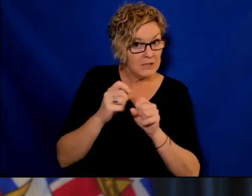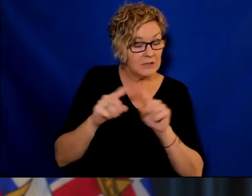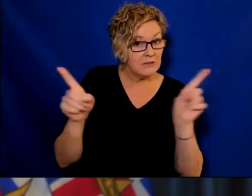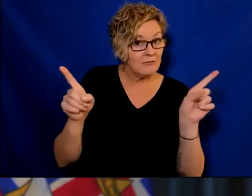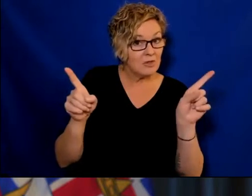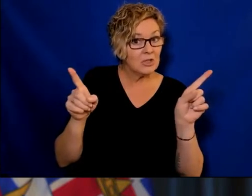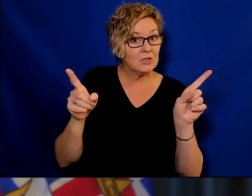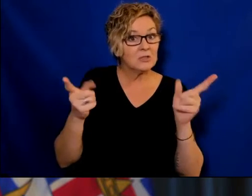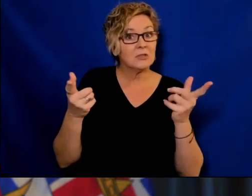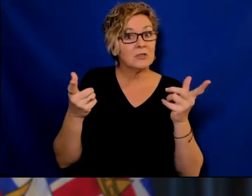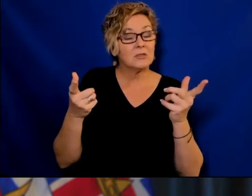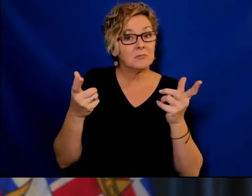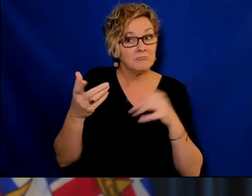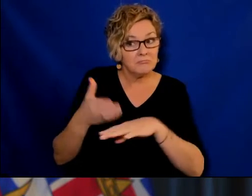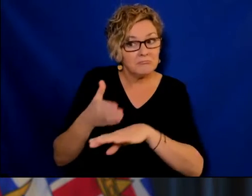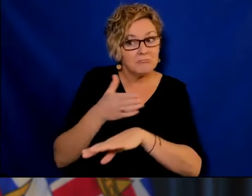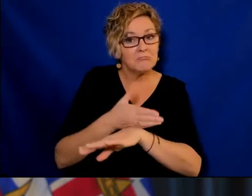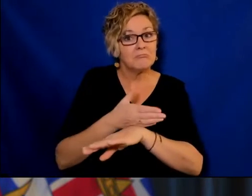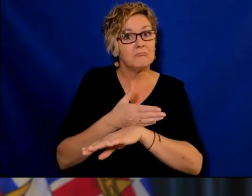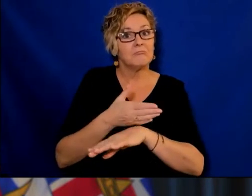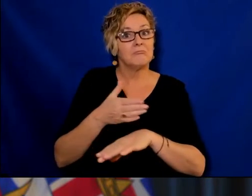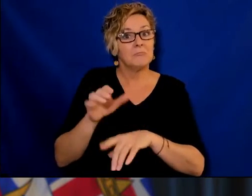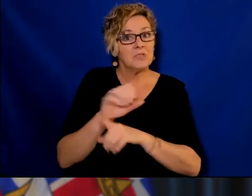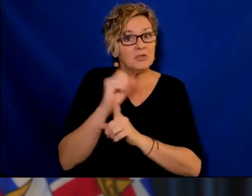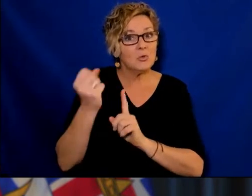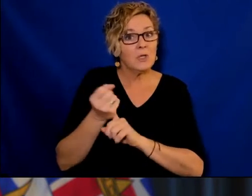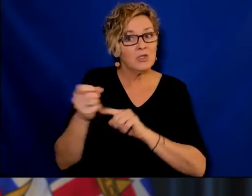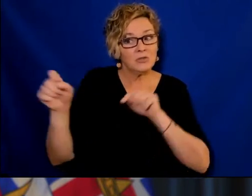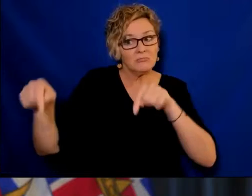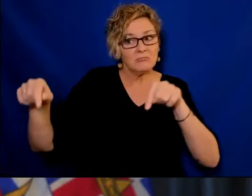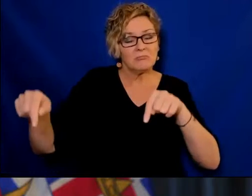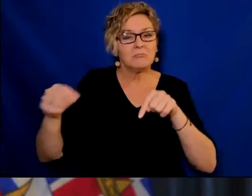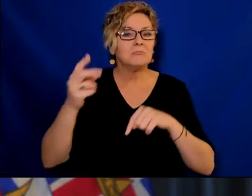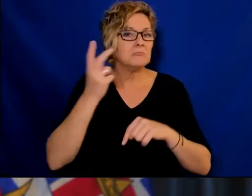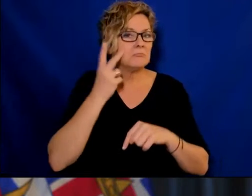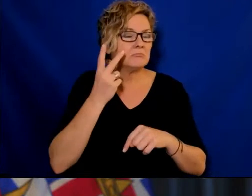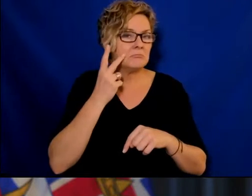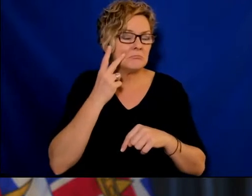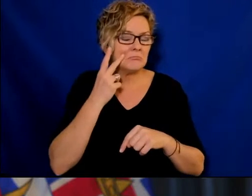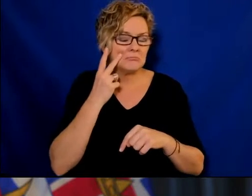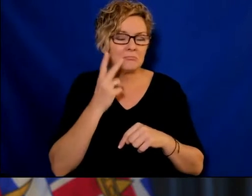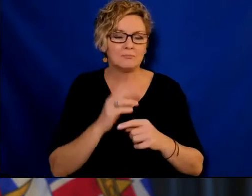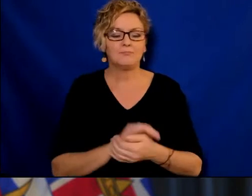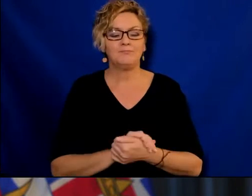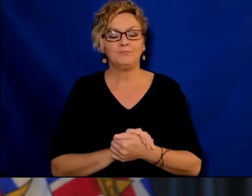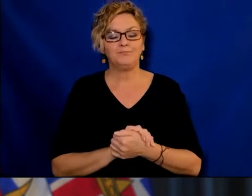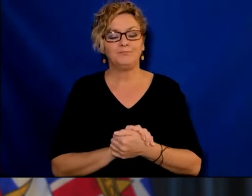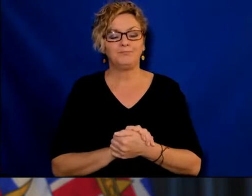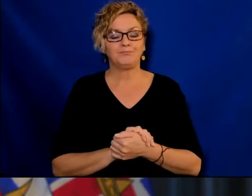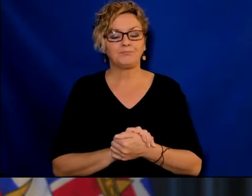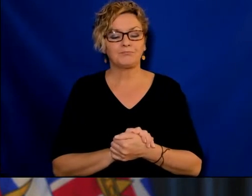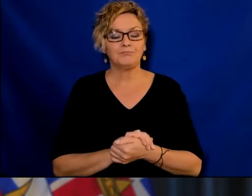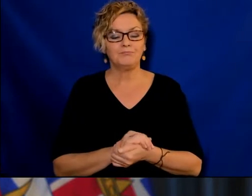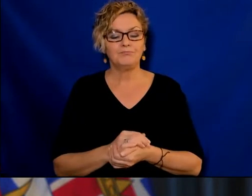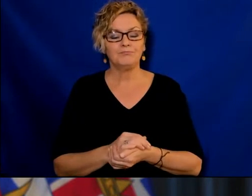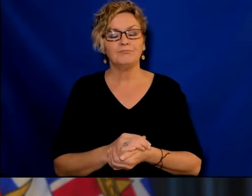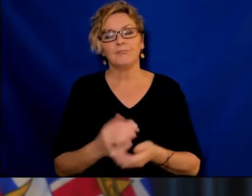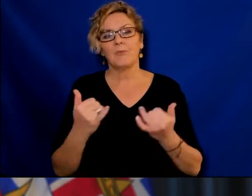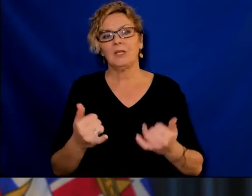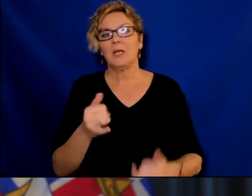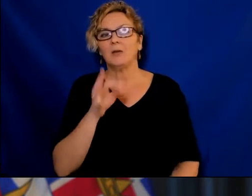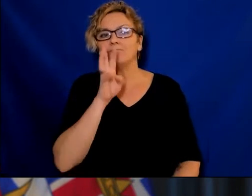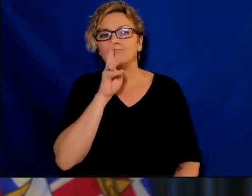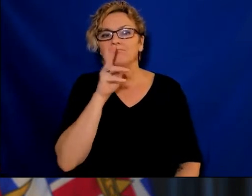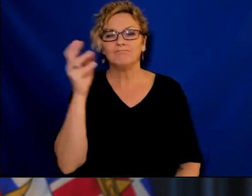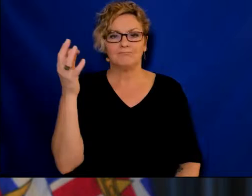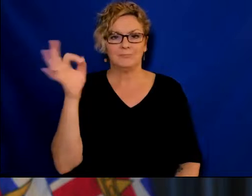en français aujourd'hui que nous faisons le point sur le nombre de nouveaux cas pour trois périodes de référence de 24 heures chacune, soit celle des 13 et